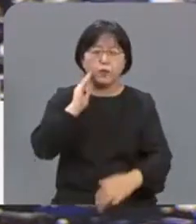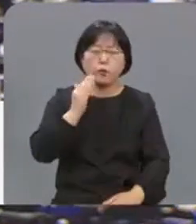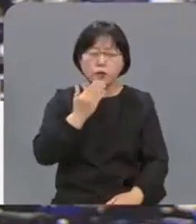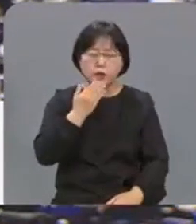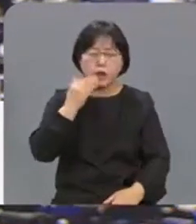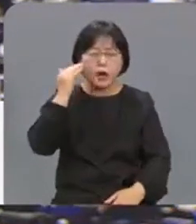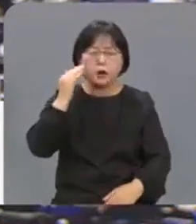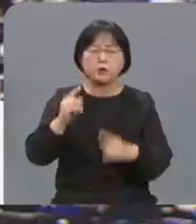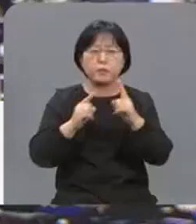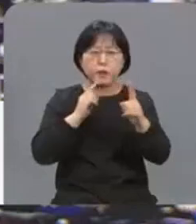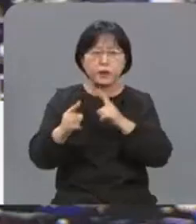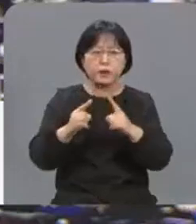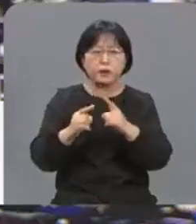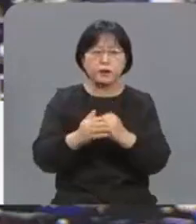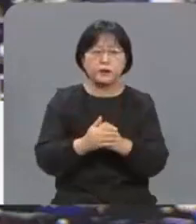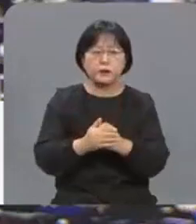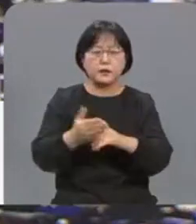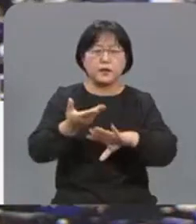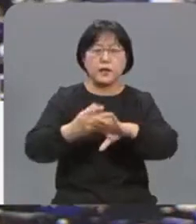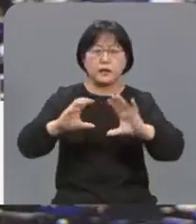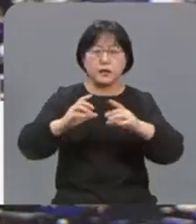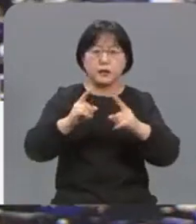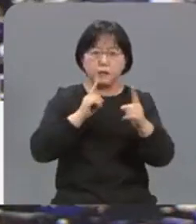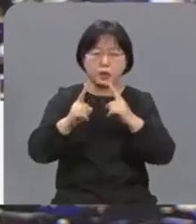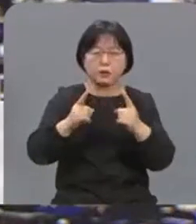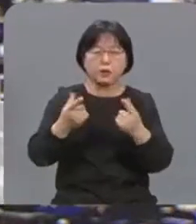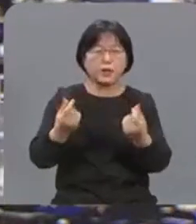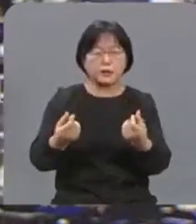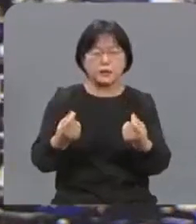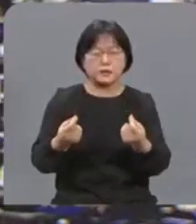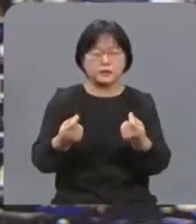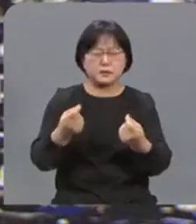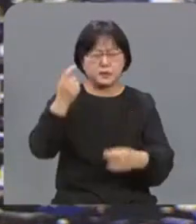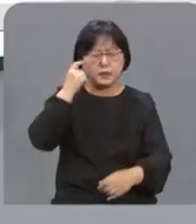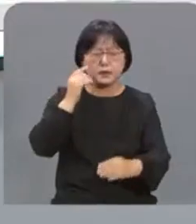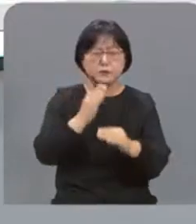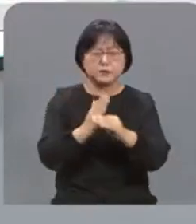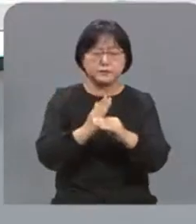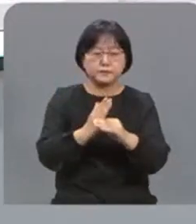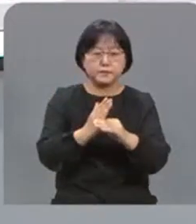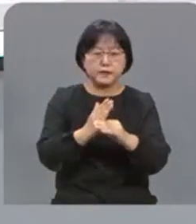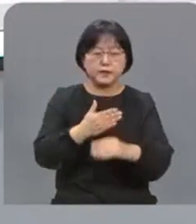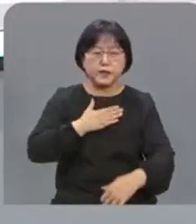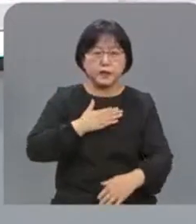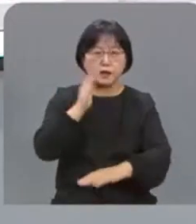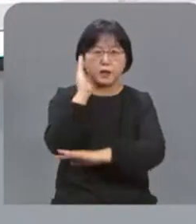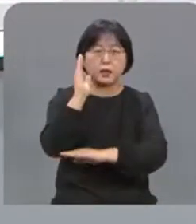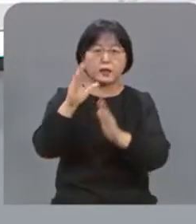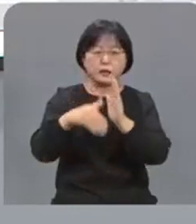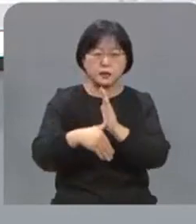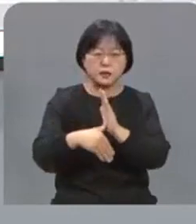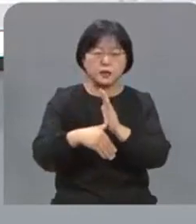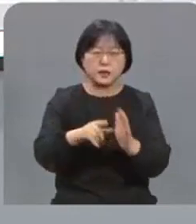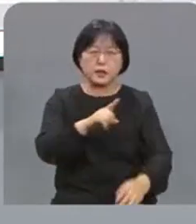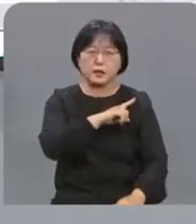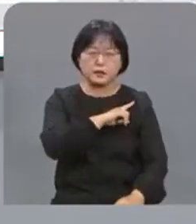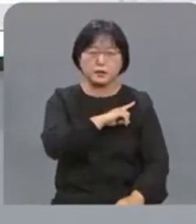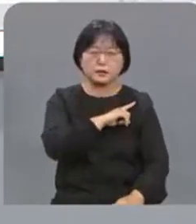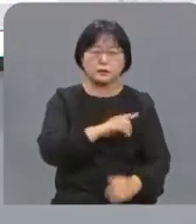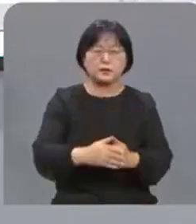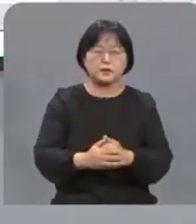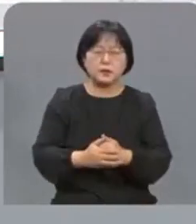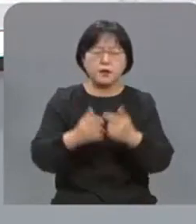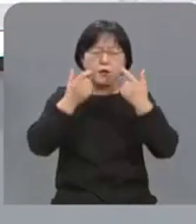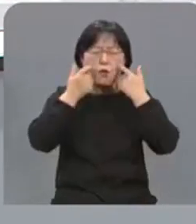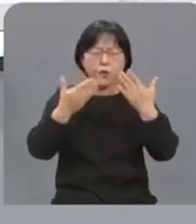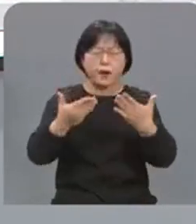농인에게 한국어는 외국어의 개념으로 볼 수 있습니다. 제가 강의를 할 때 가장 좀